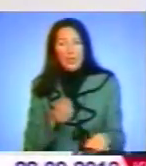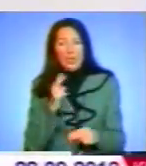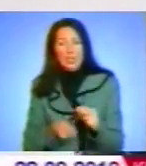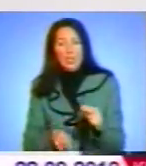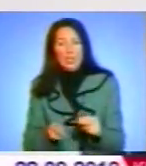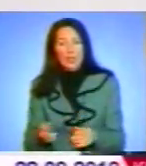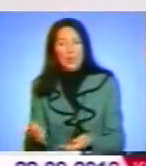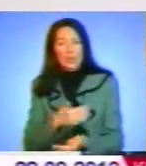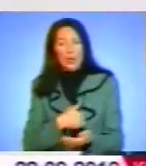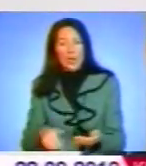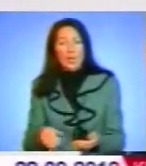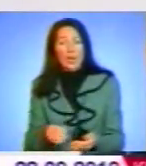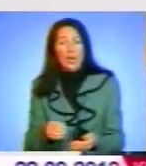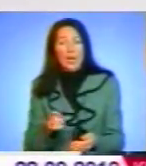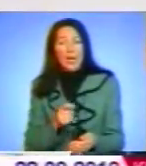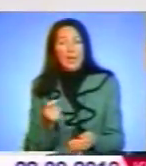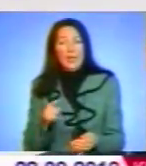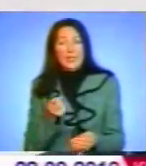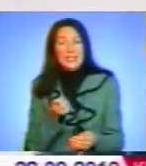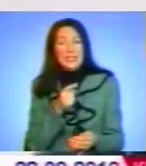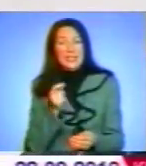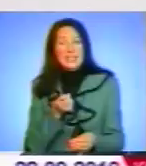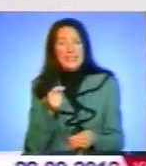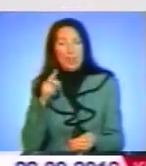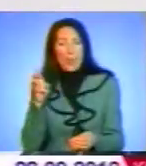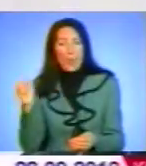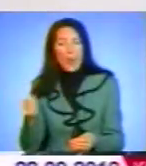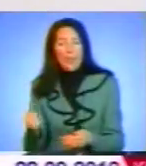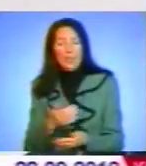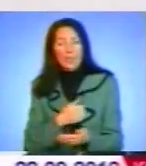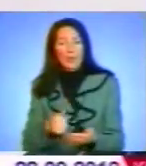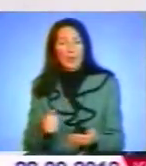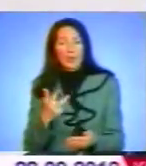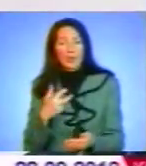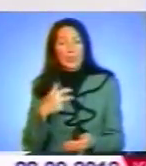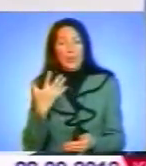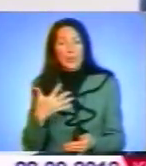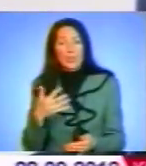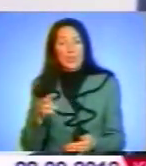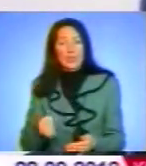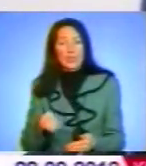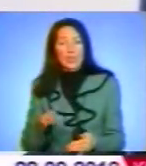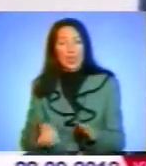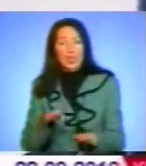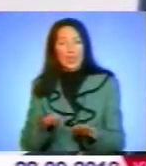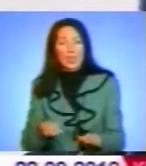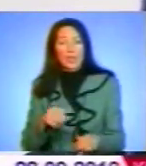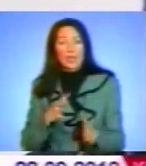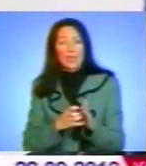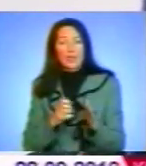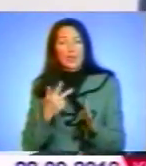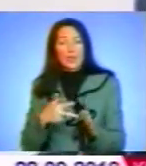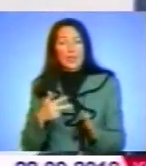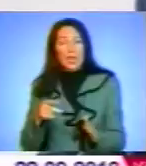культур, намолочено 1 мільйон 350 тисяч тонн зерна, в тому числі 923 тисячі тонн пшениці і